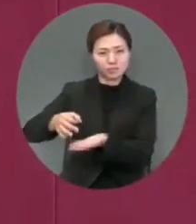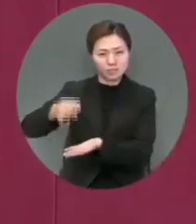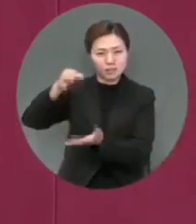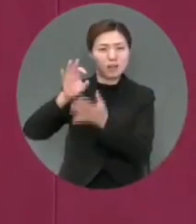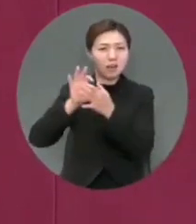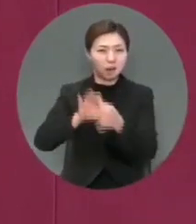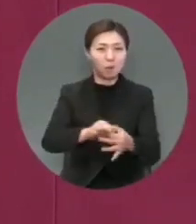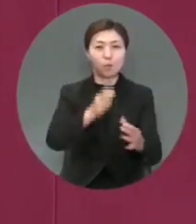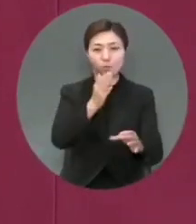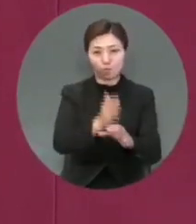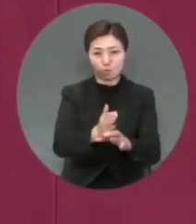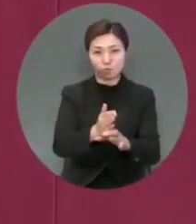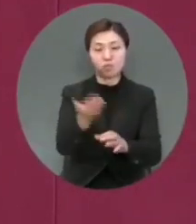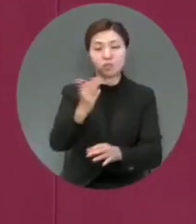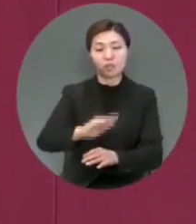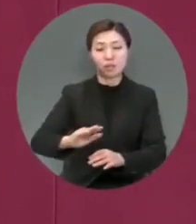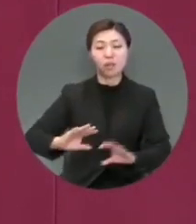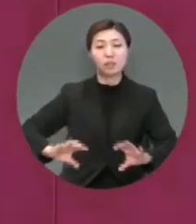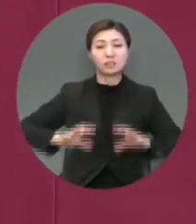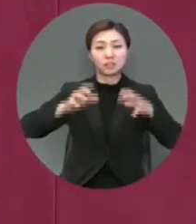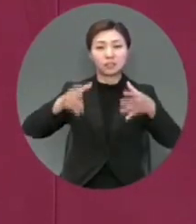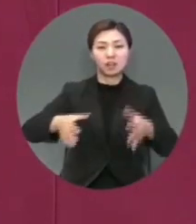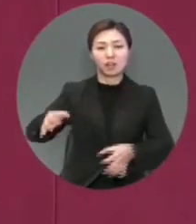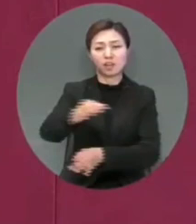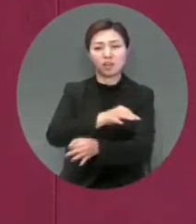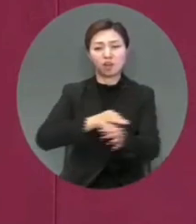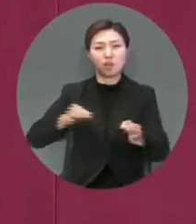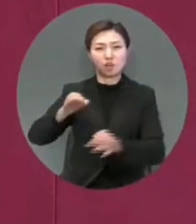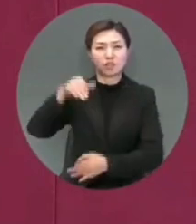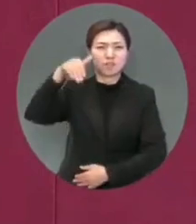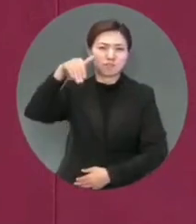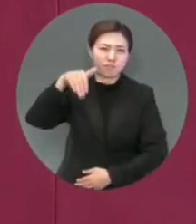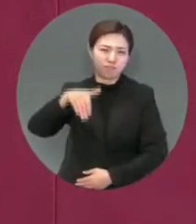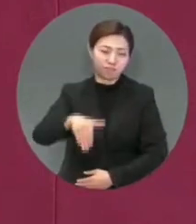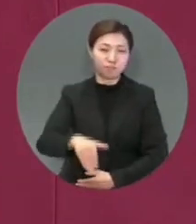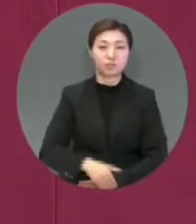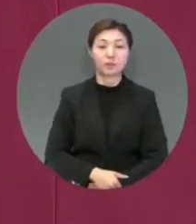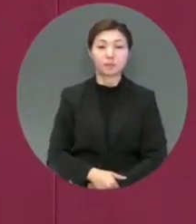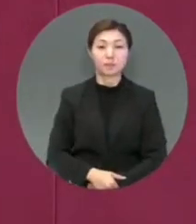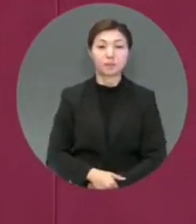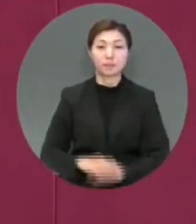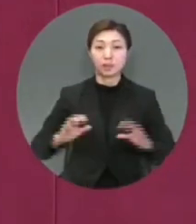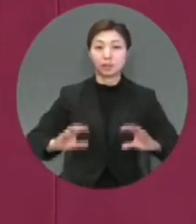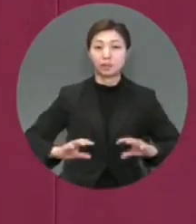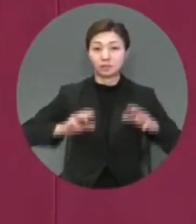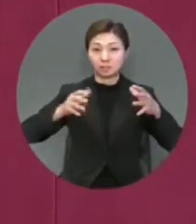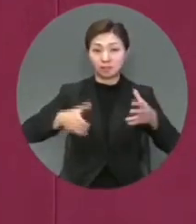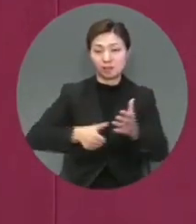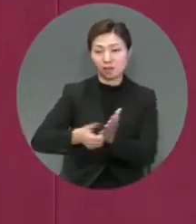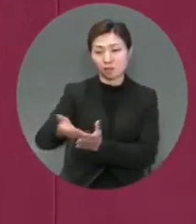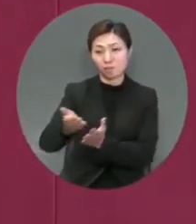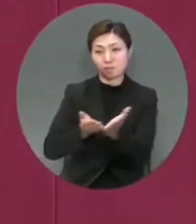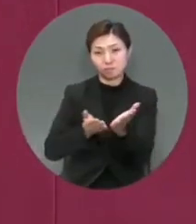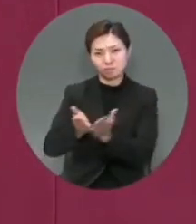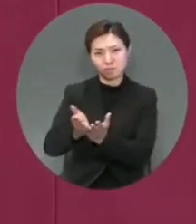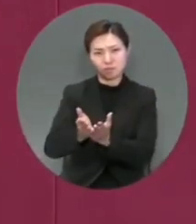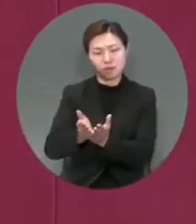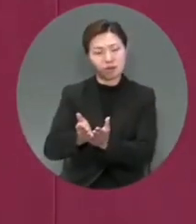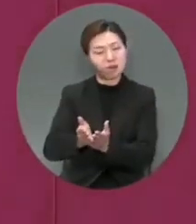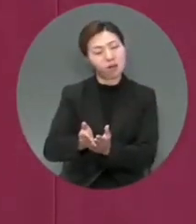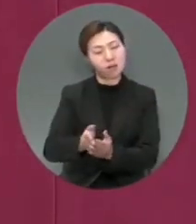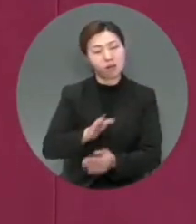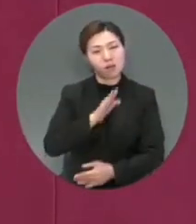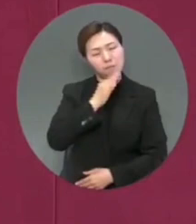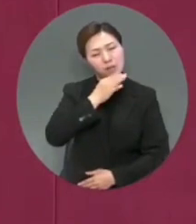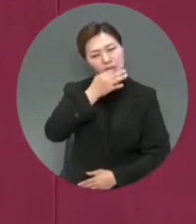경제가 위축되고 있으며 올해 세계 교역은 유례를 찾기 힘든